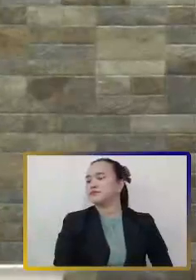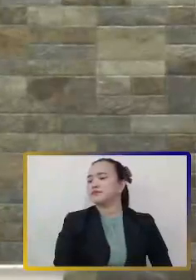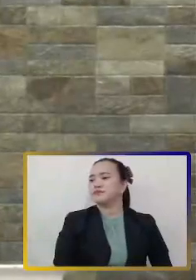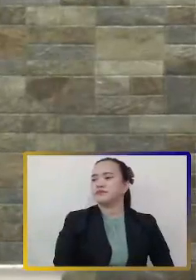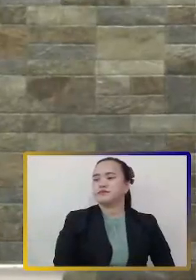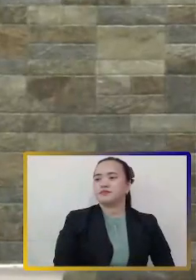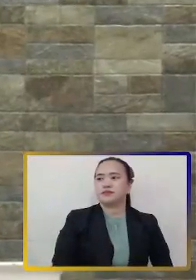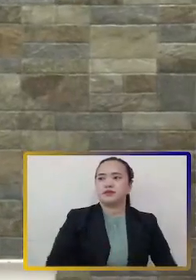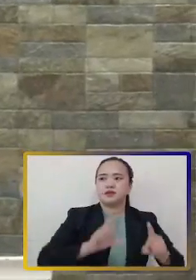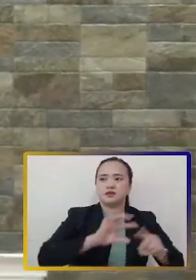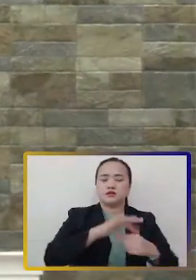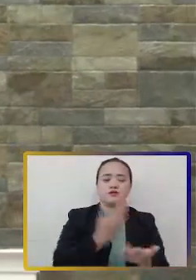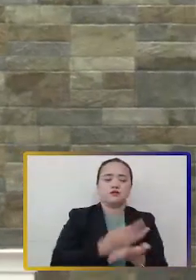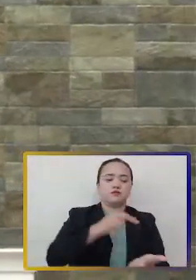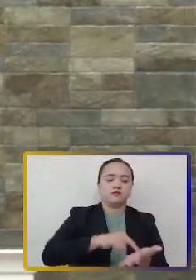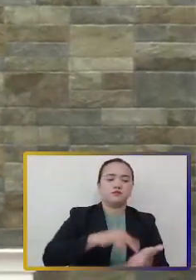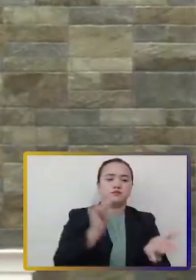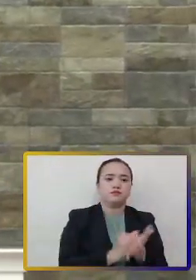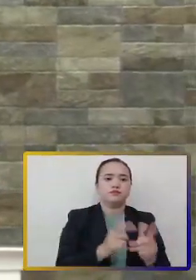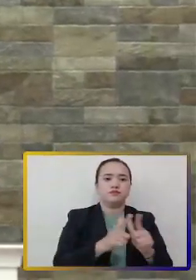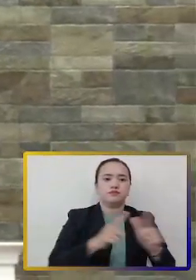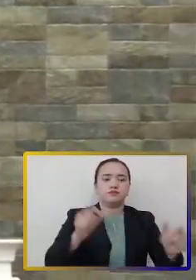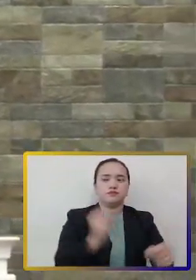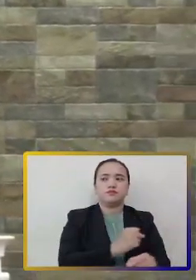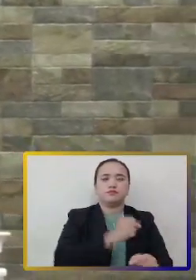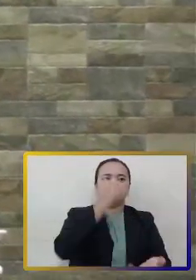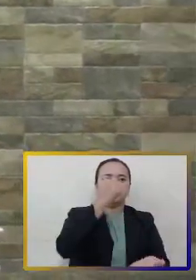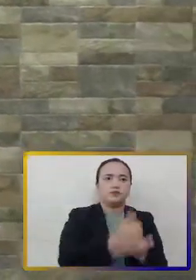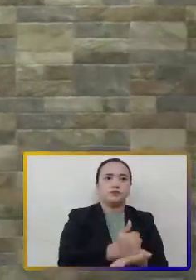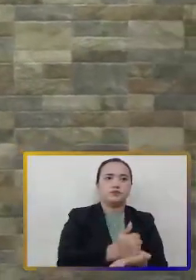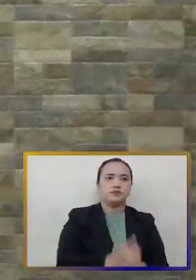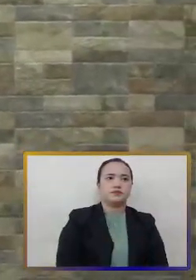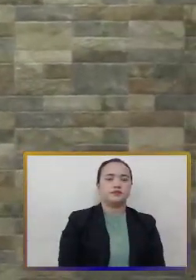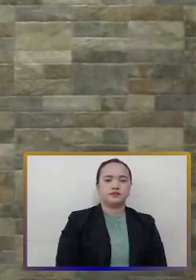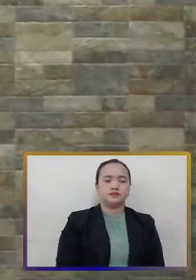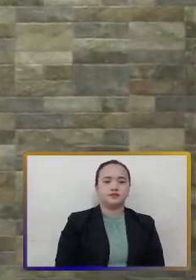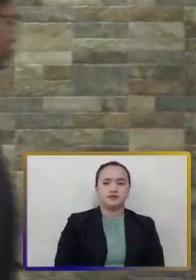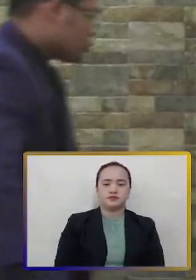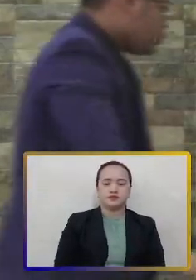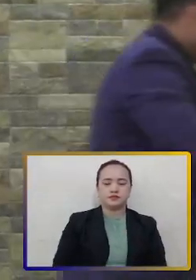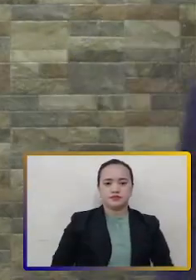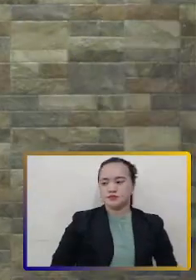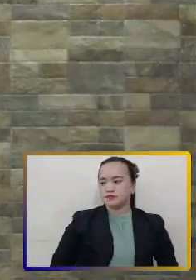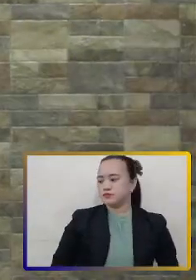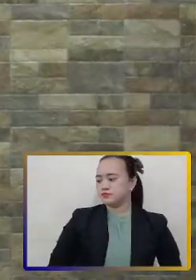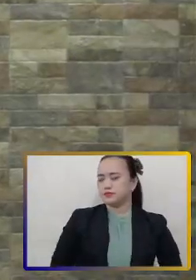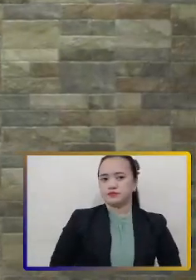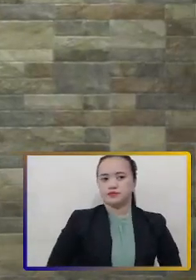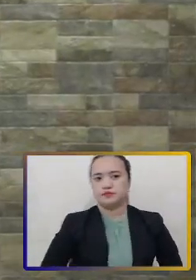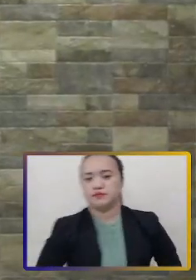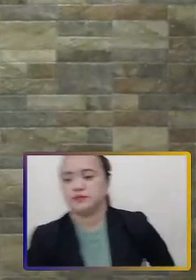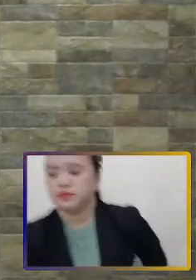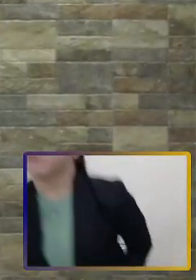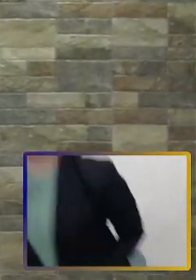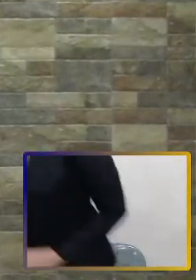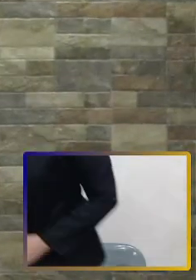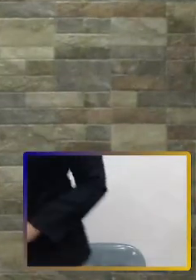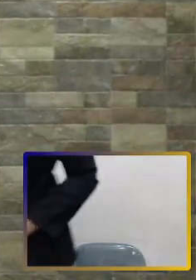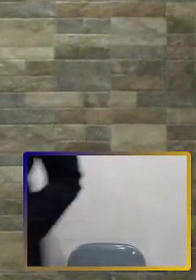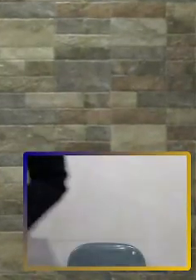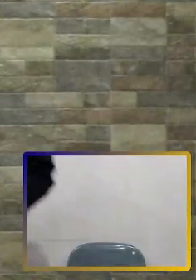Amen let's all s a please that those are great songs Amen napakaganda na napakinggan po nating awitin mula po sa